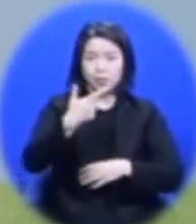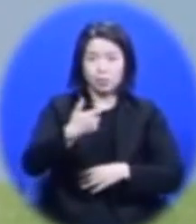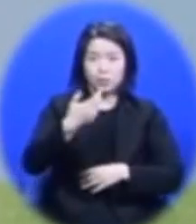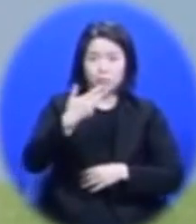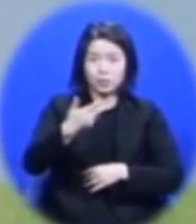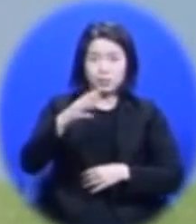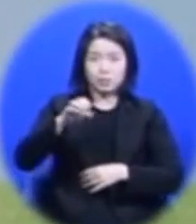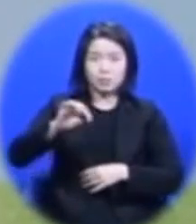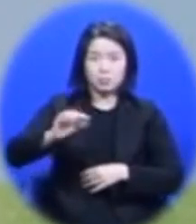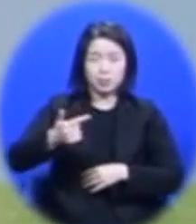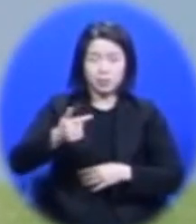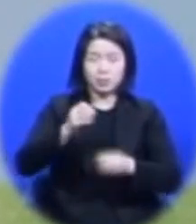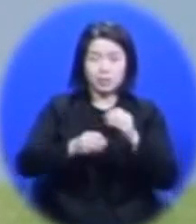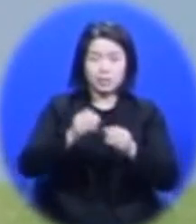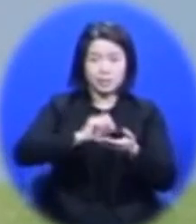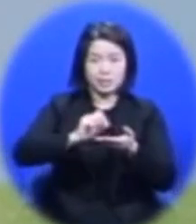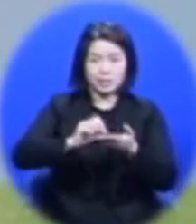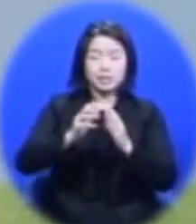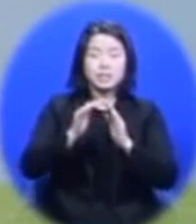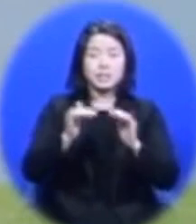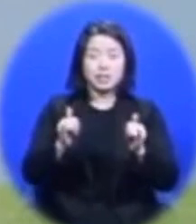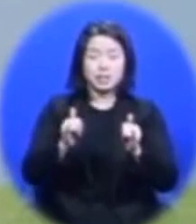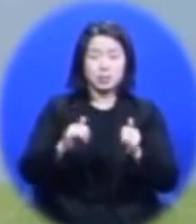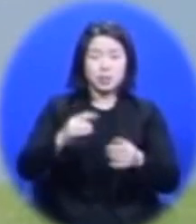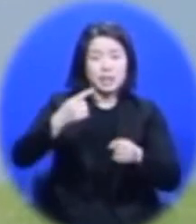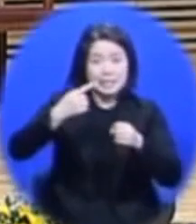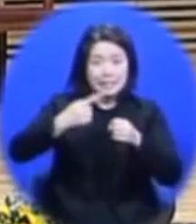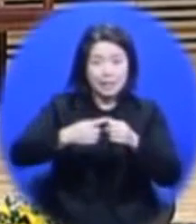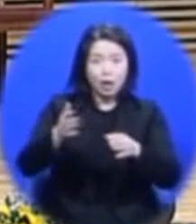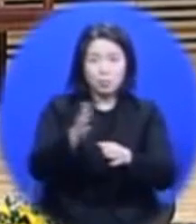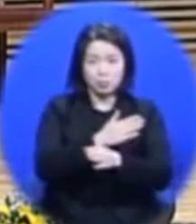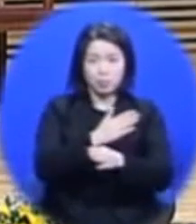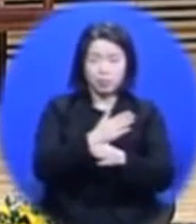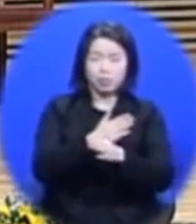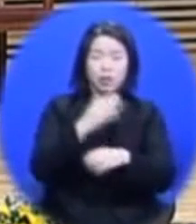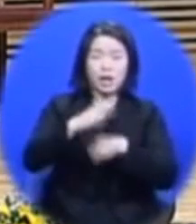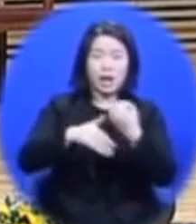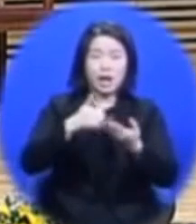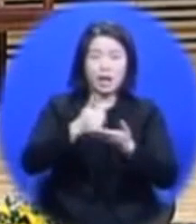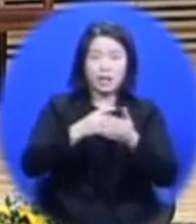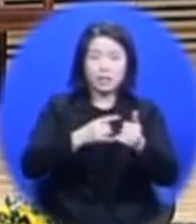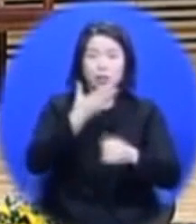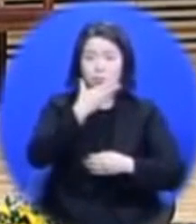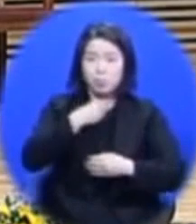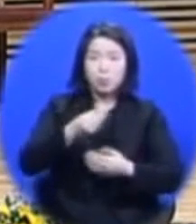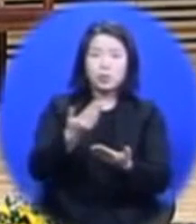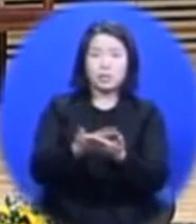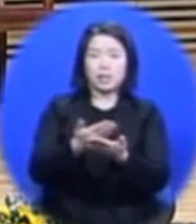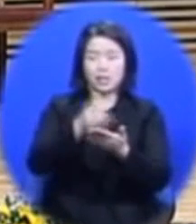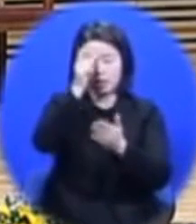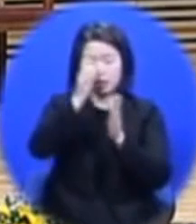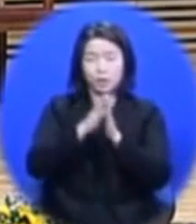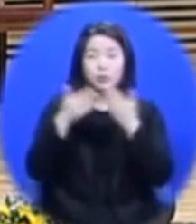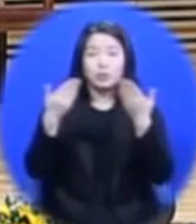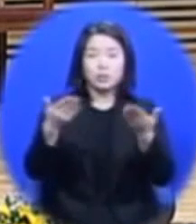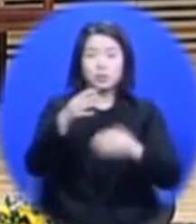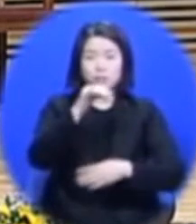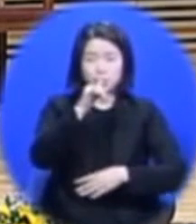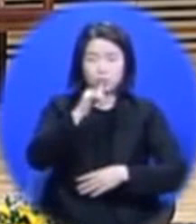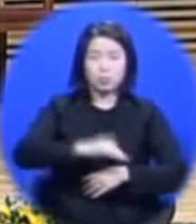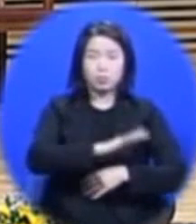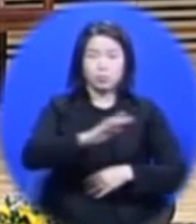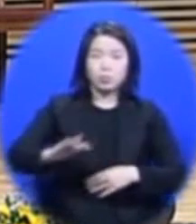67편에서 시편 기자가 첫 번째부터 하나님께 복을 달라는 기도를 합니다. 우리 모두가